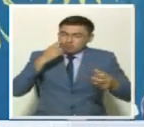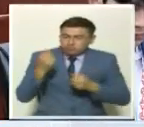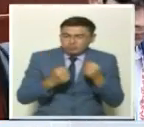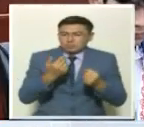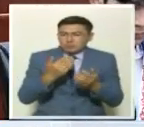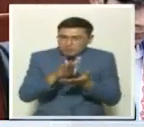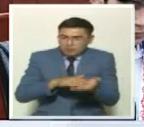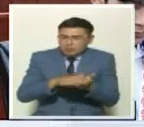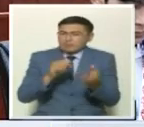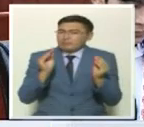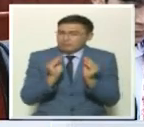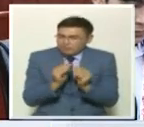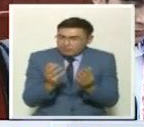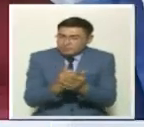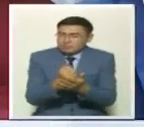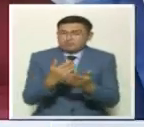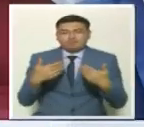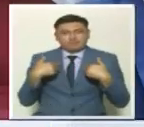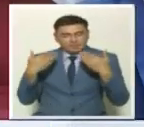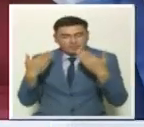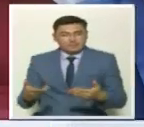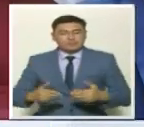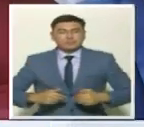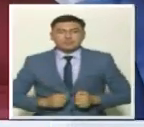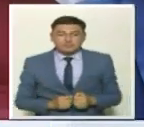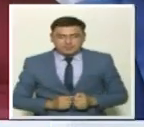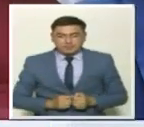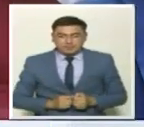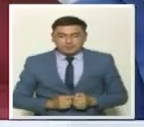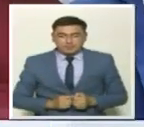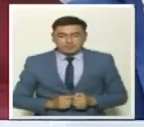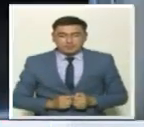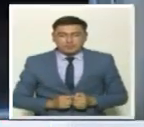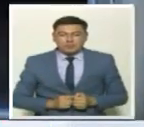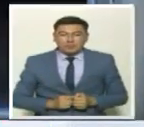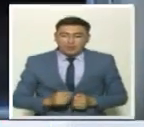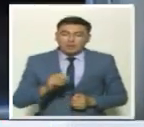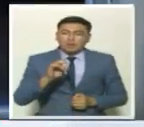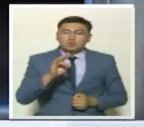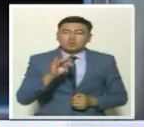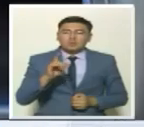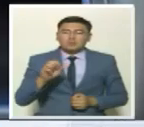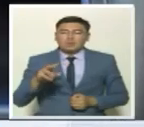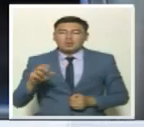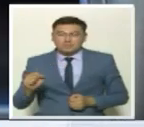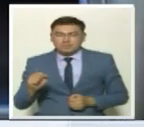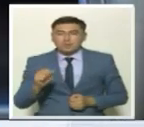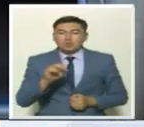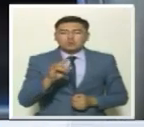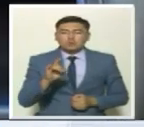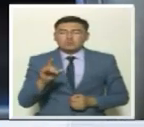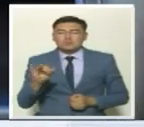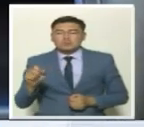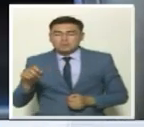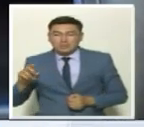жүрулеріңізге шын жүректен тілек білдіреміз. Кездесуде жеңімпаз оқушының әжесі Нағима Нұрниязова білімді шәкірт тәрбиелеген